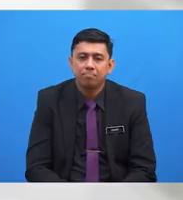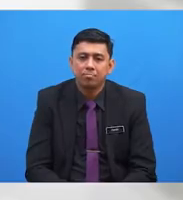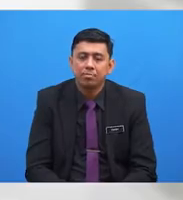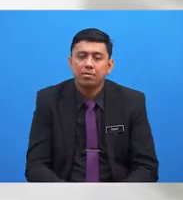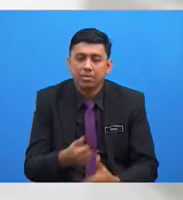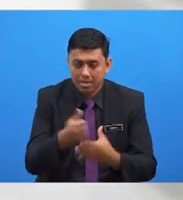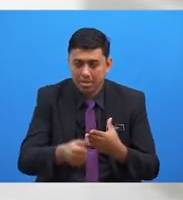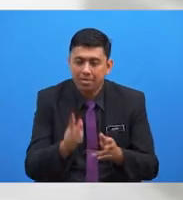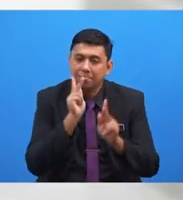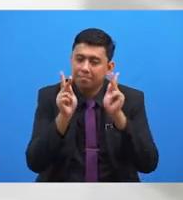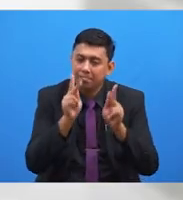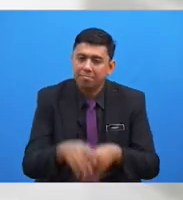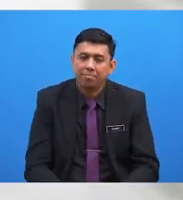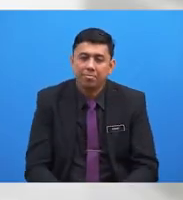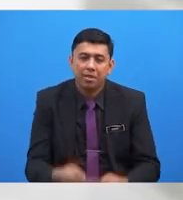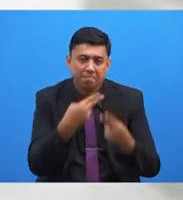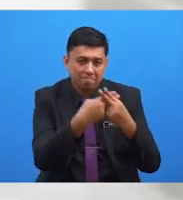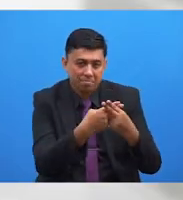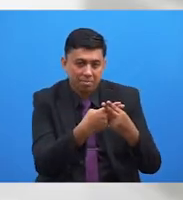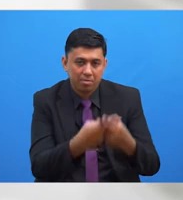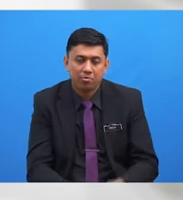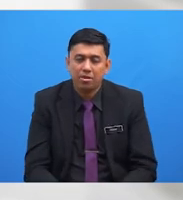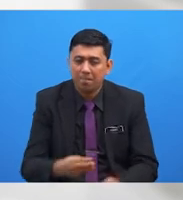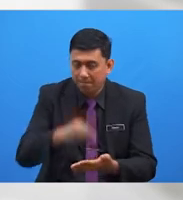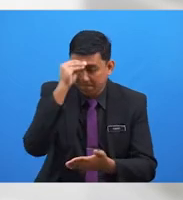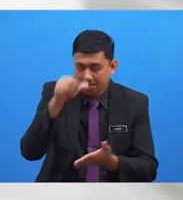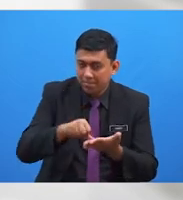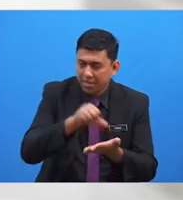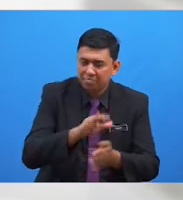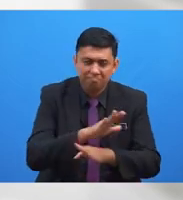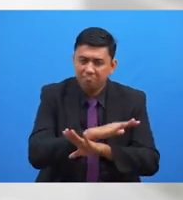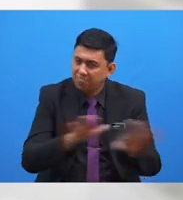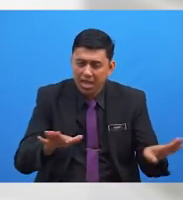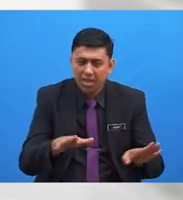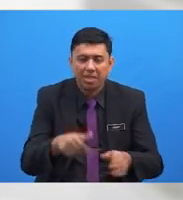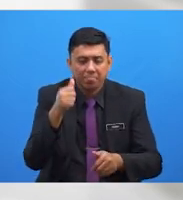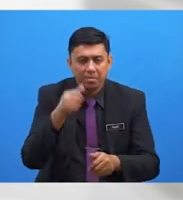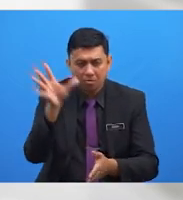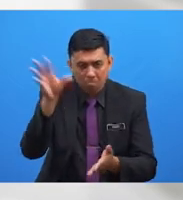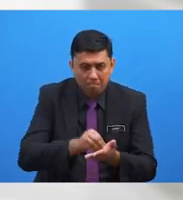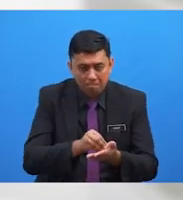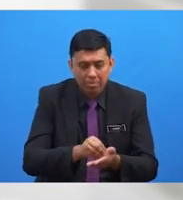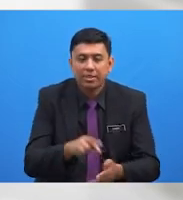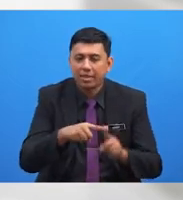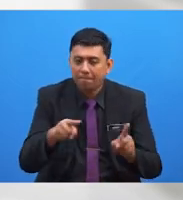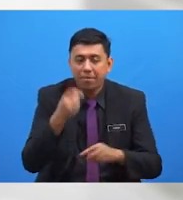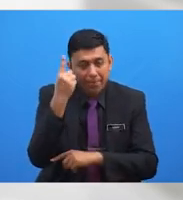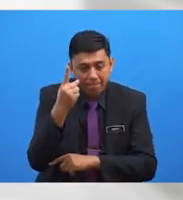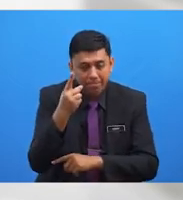Akhir kata daripada saya, hashtag belajar akaun jangan hafal tapi faham. Selamat maju